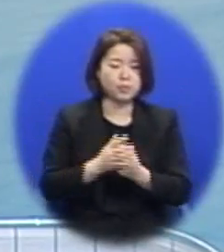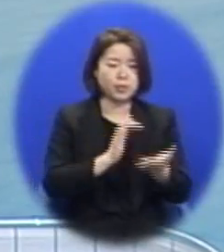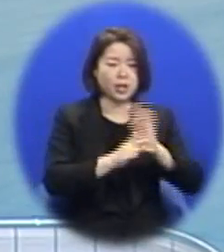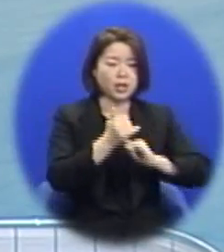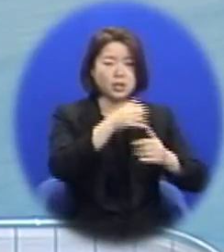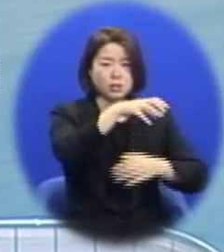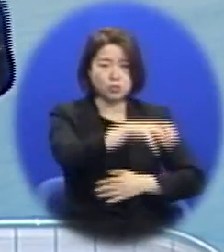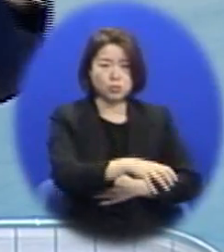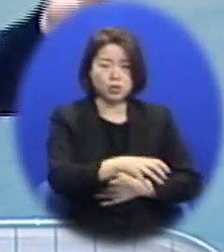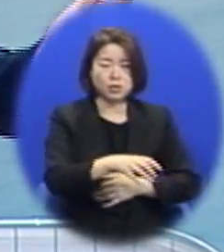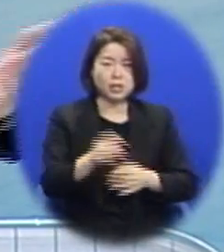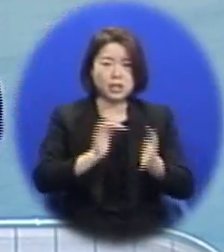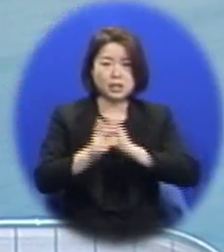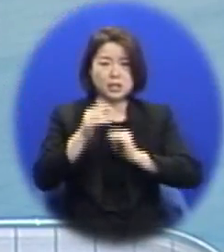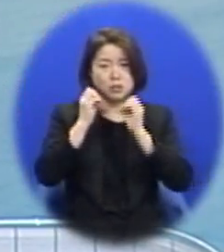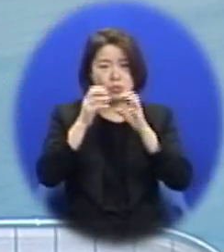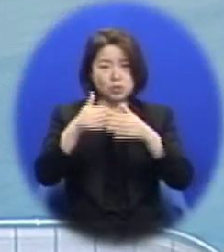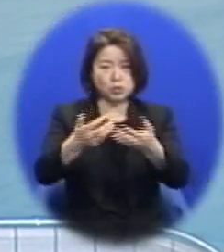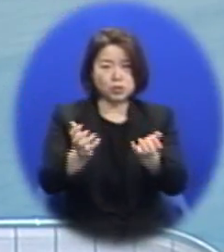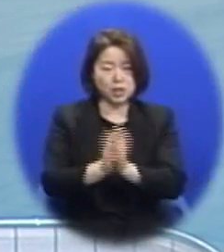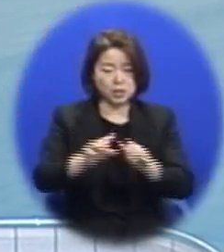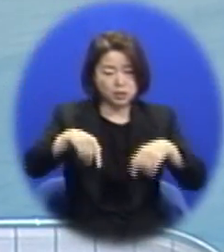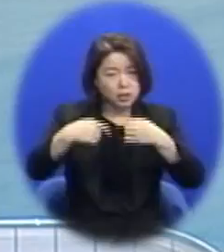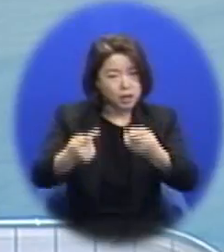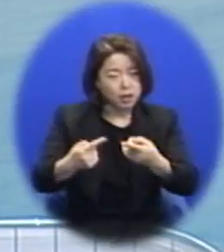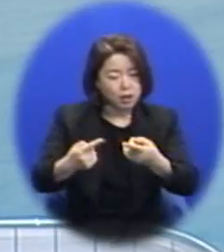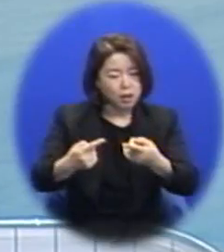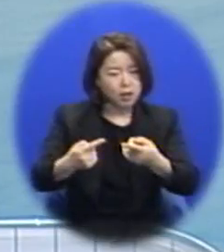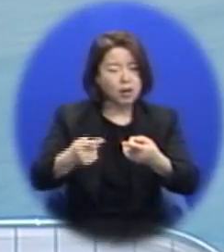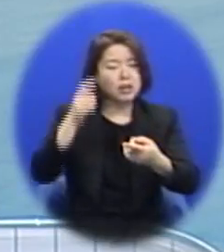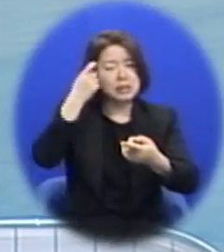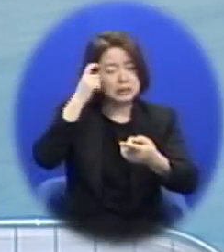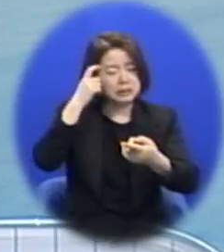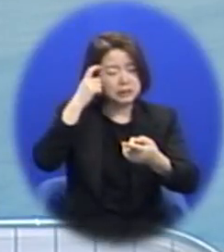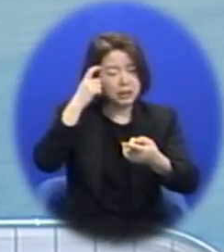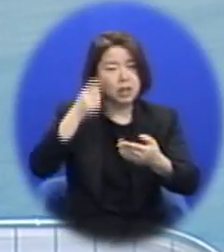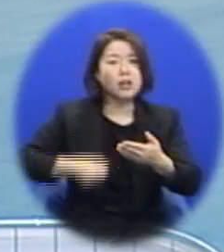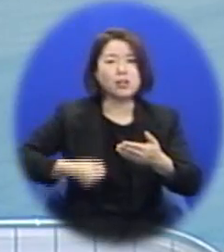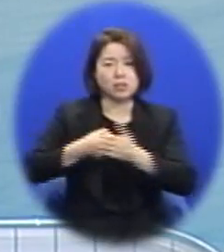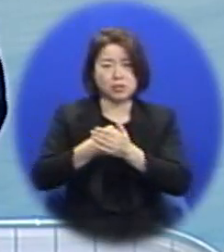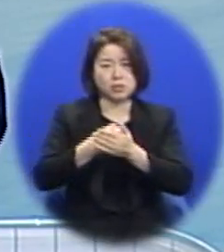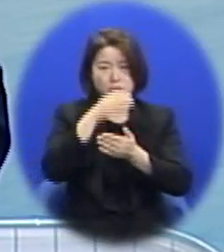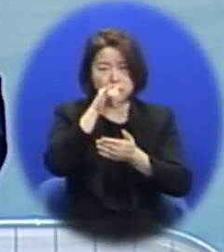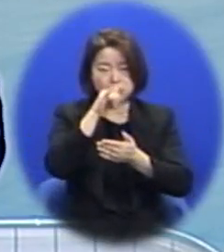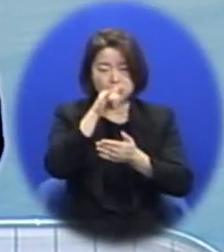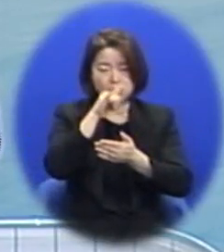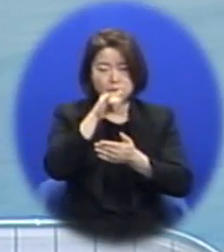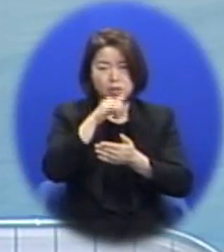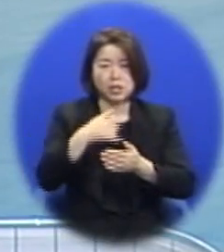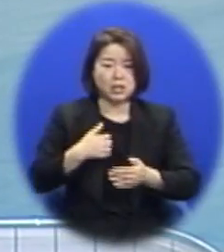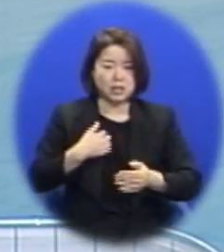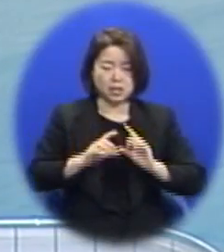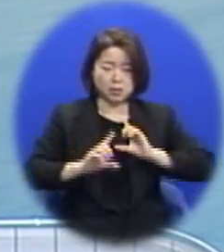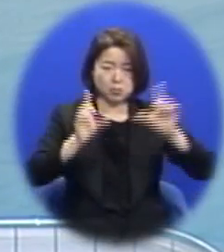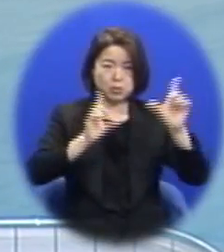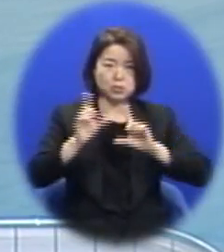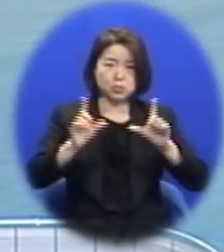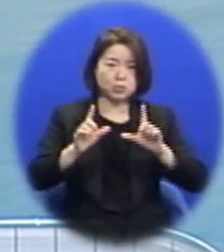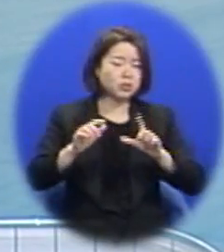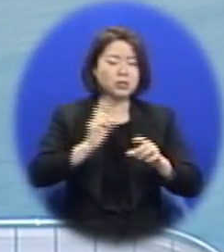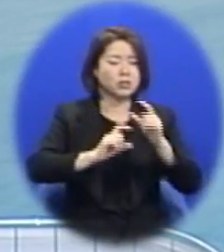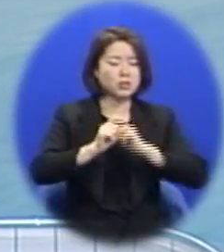또는 예수전도단 DTS 들어가든지 해야 되겠다. 이 모습으로는 더 이상 목회할 수